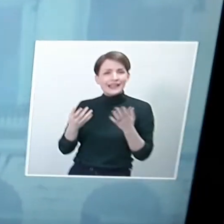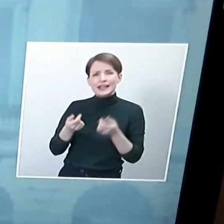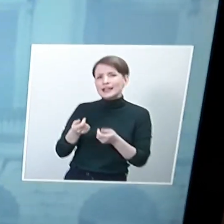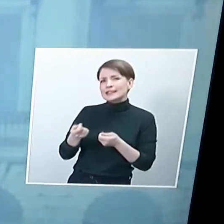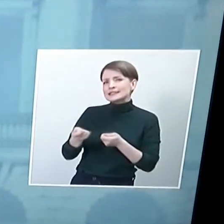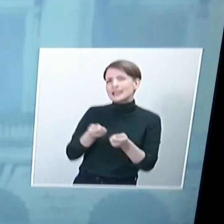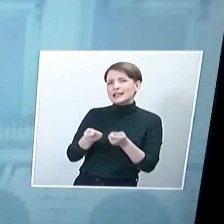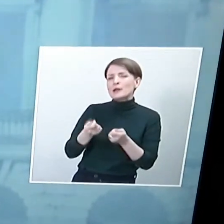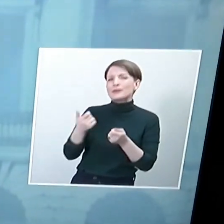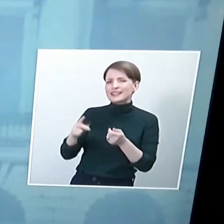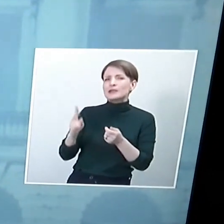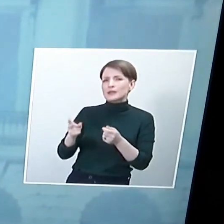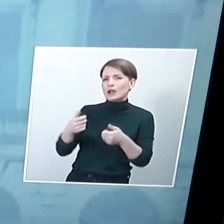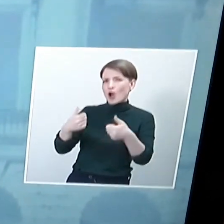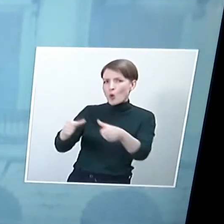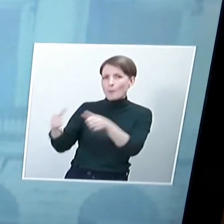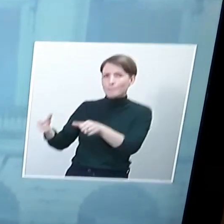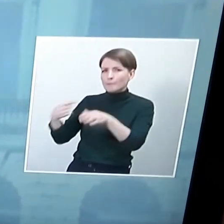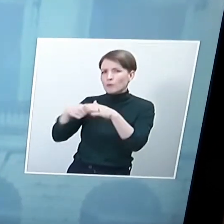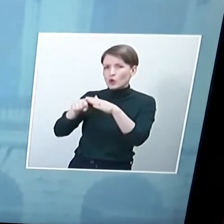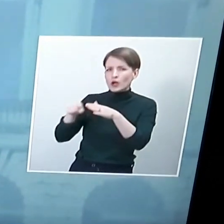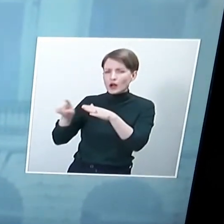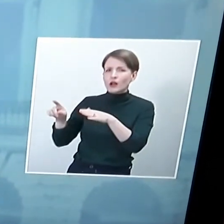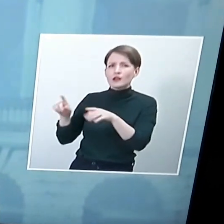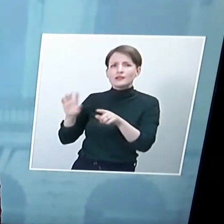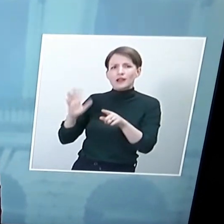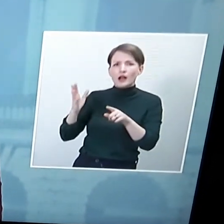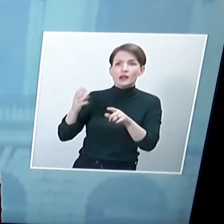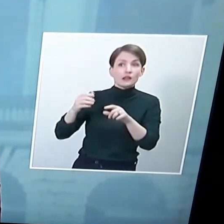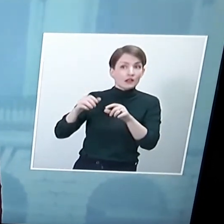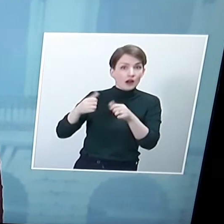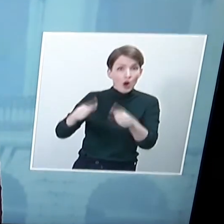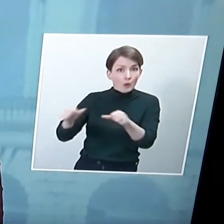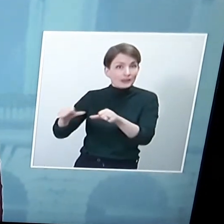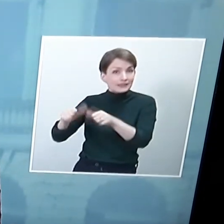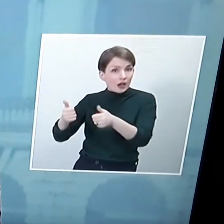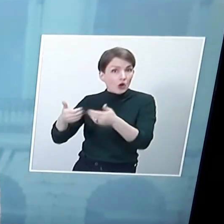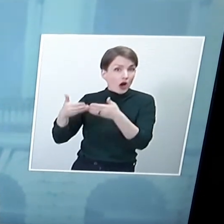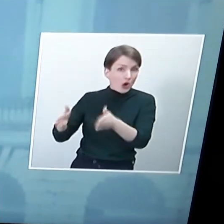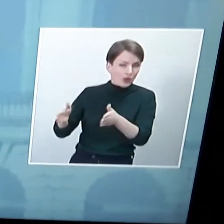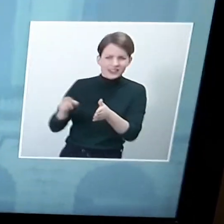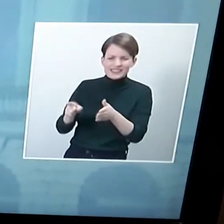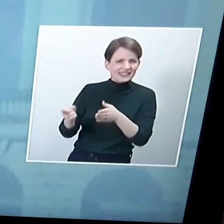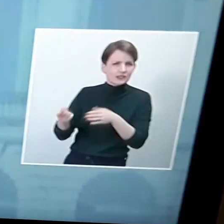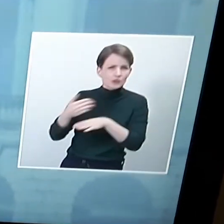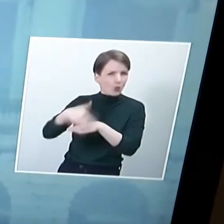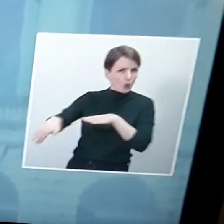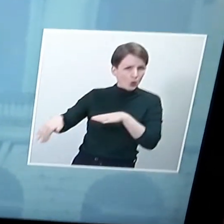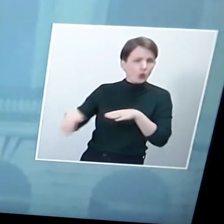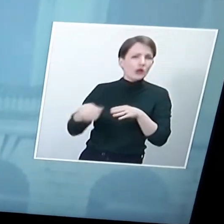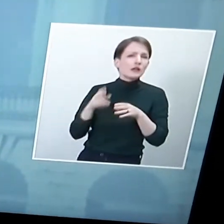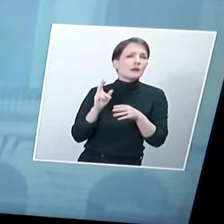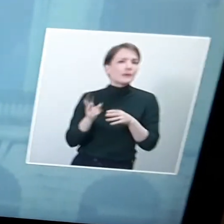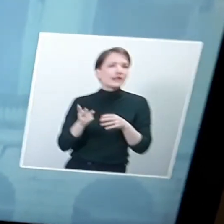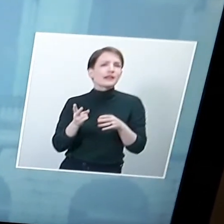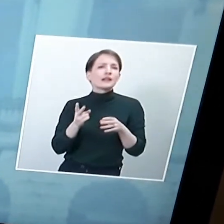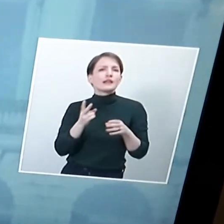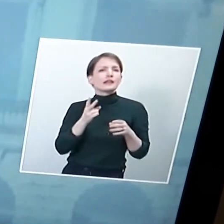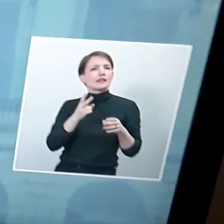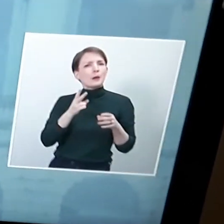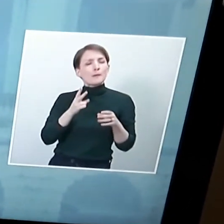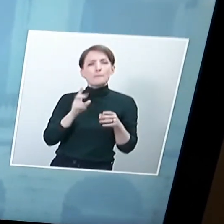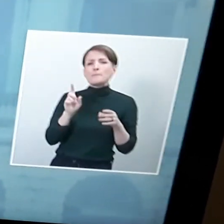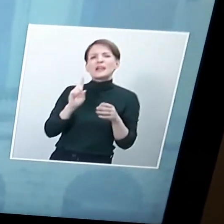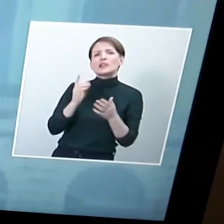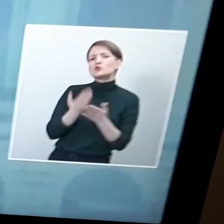näitä kauppoja tai sitä, että voivatko kaupat, erilaiset kaupat olla auki. Tämä ei koske sitä, vaan tämä koskee sitä, että missä